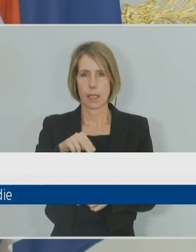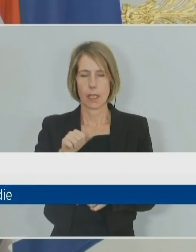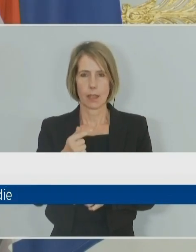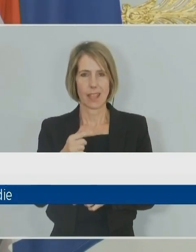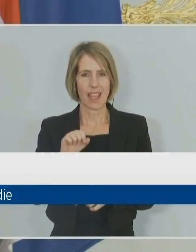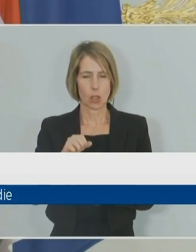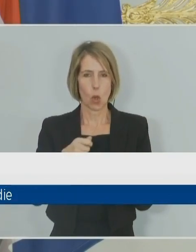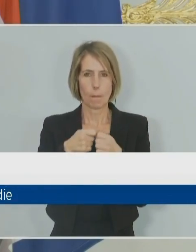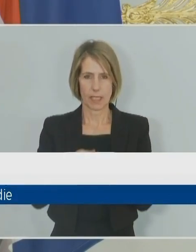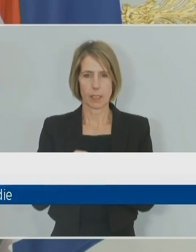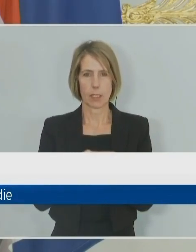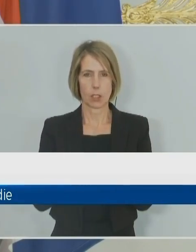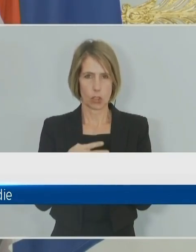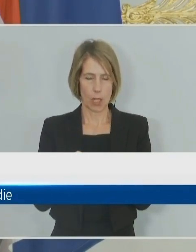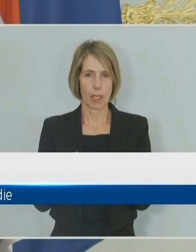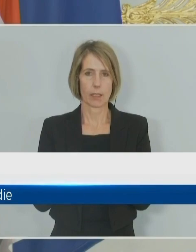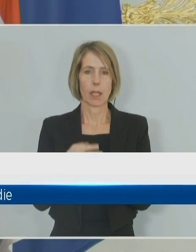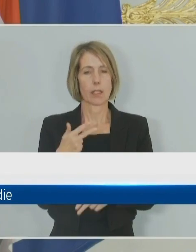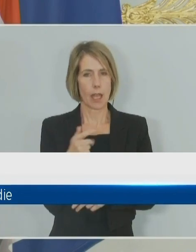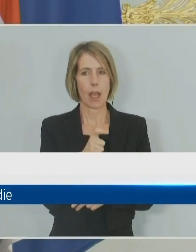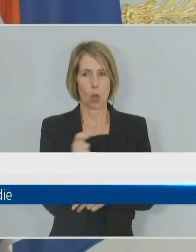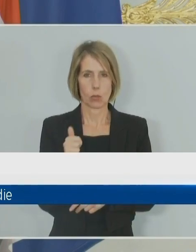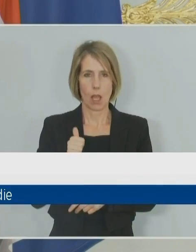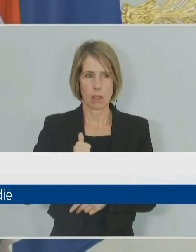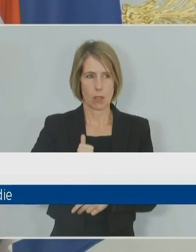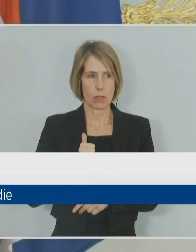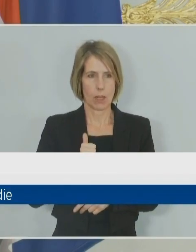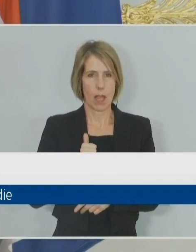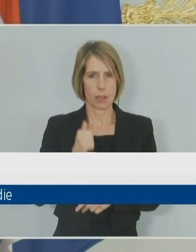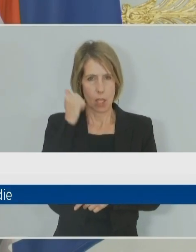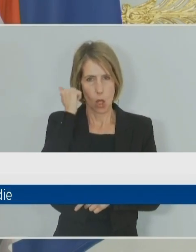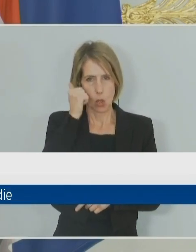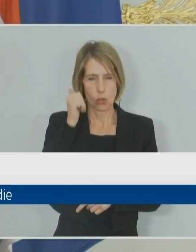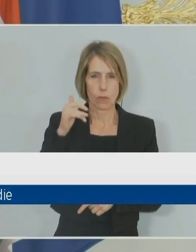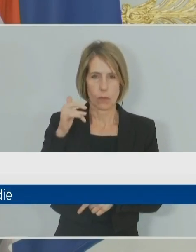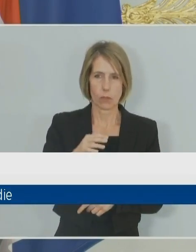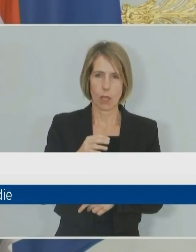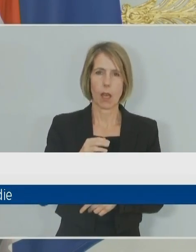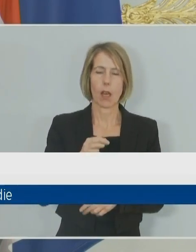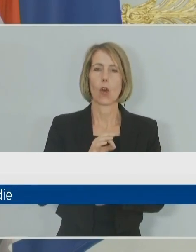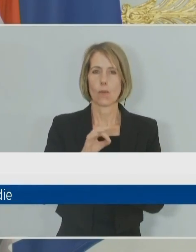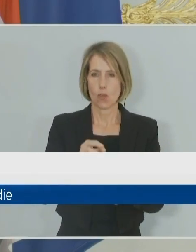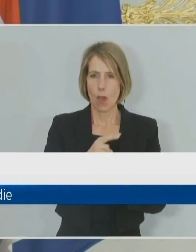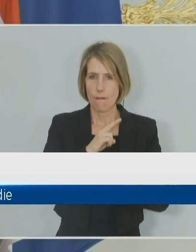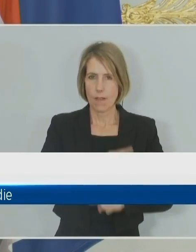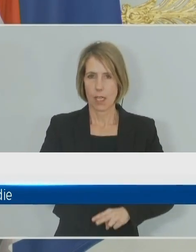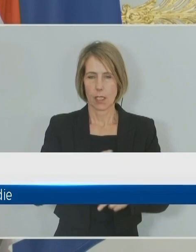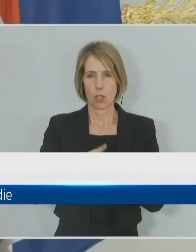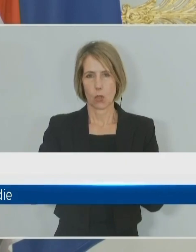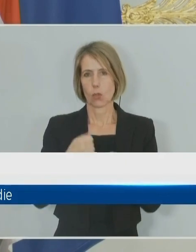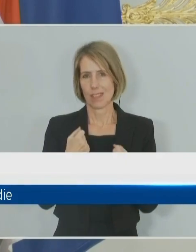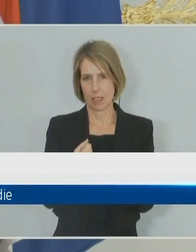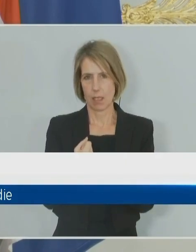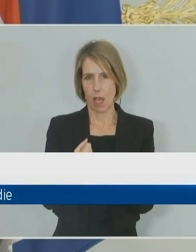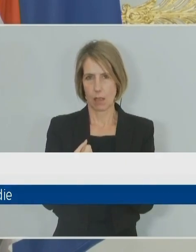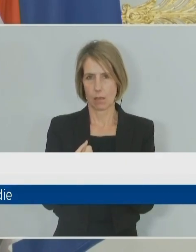trupat mbështetës nëse KFOR-i na kërkon këtë gjë, sepse është më rëndësishme të dihet që